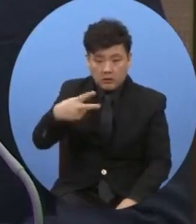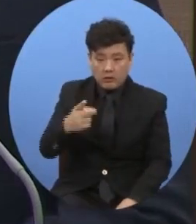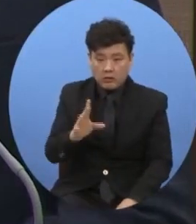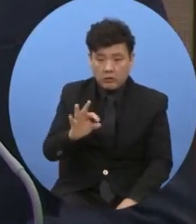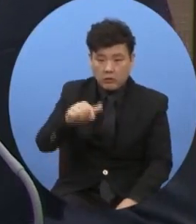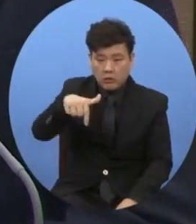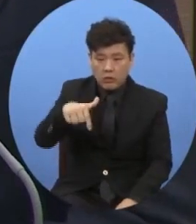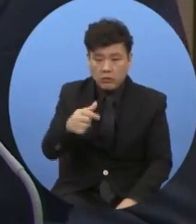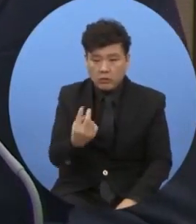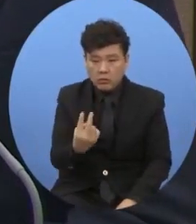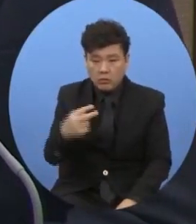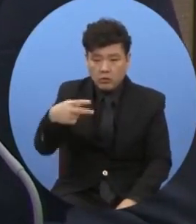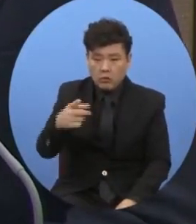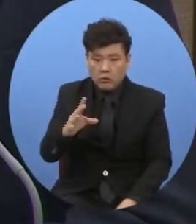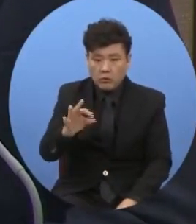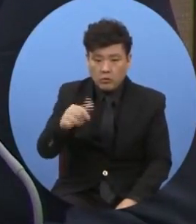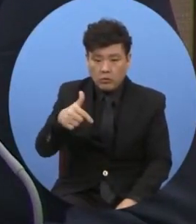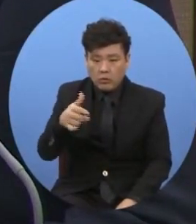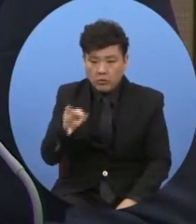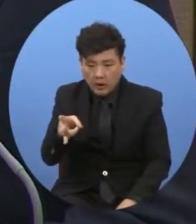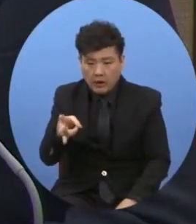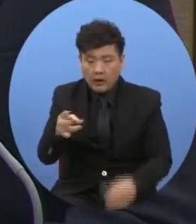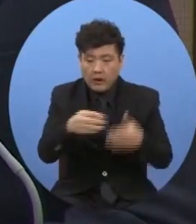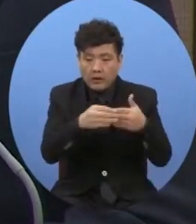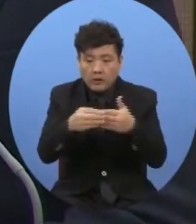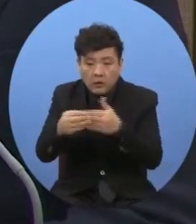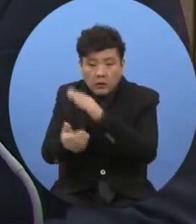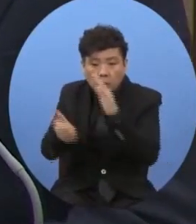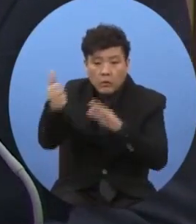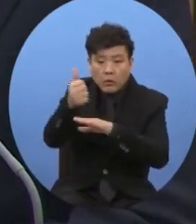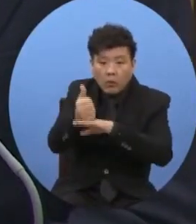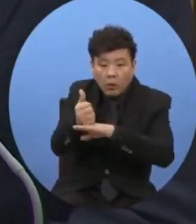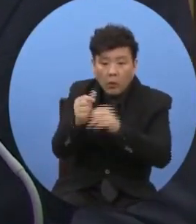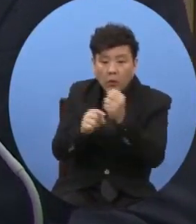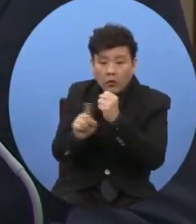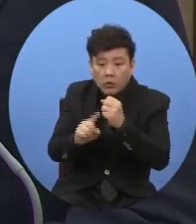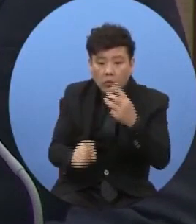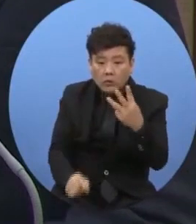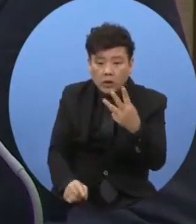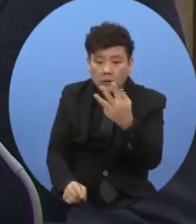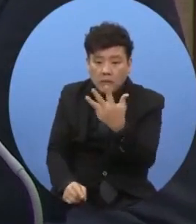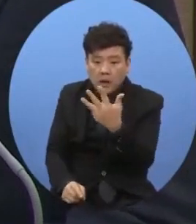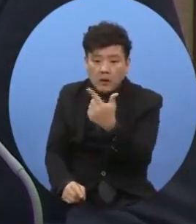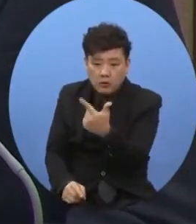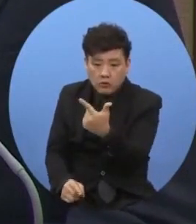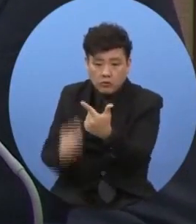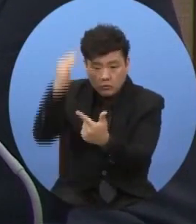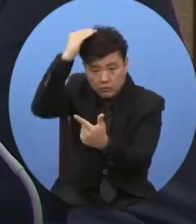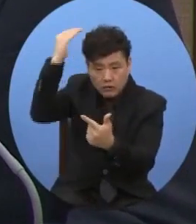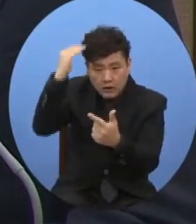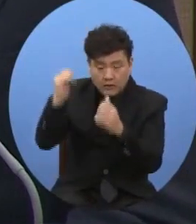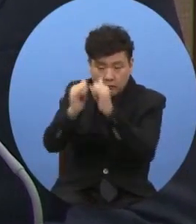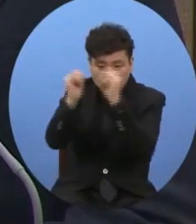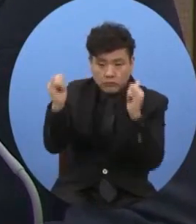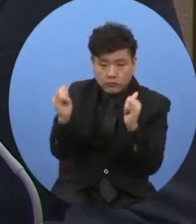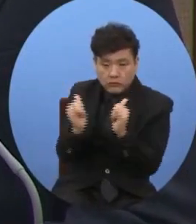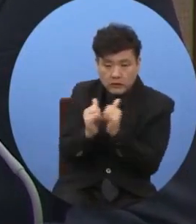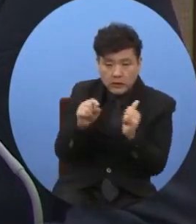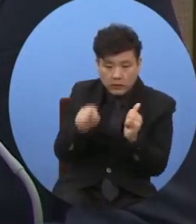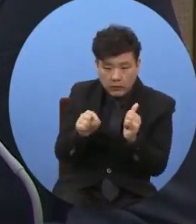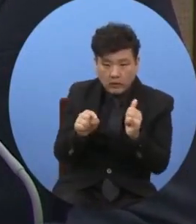있어요. 그게 이제 성공이 될 수 있었던 까닭은 당시에는 이제 386이었던 뭐 우리 사회 여러 가지 오피니언 리더라든지